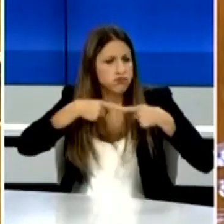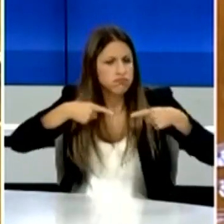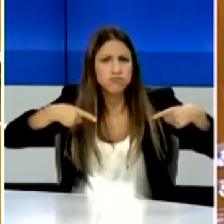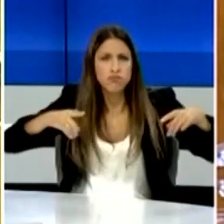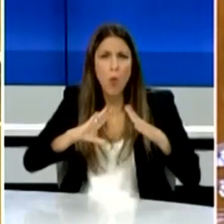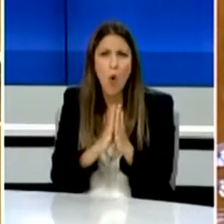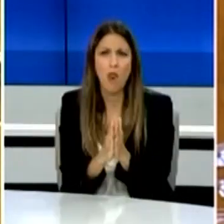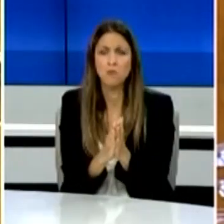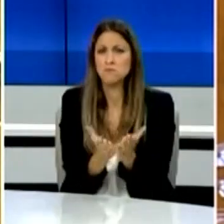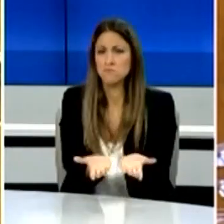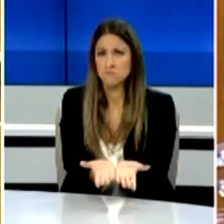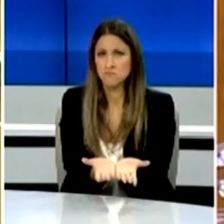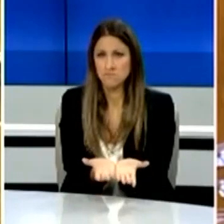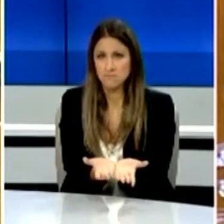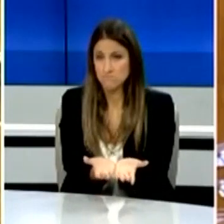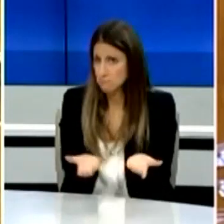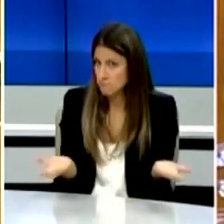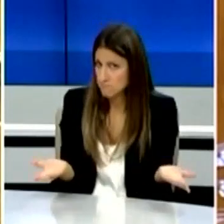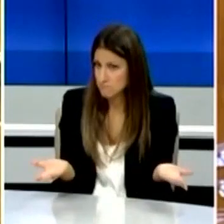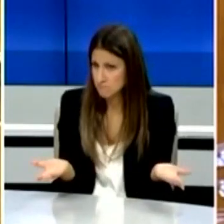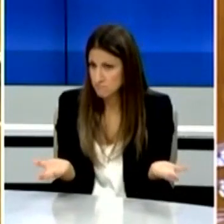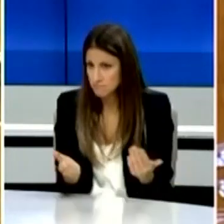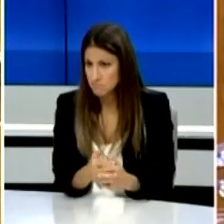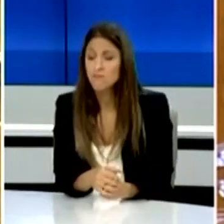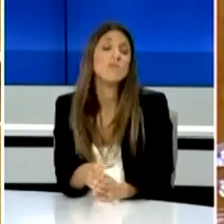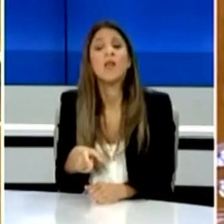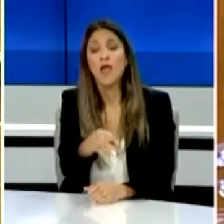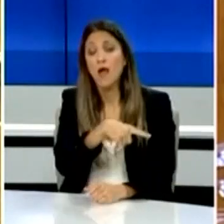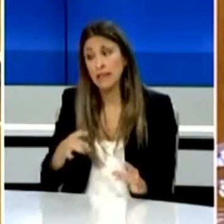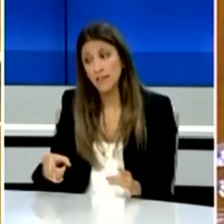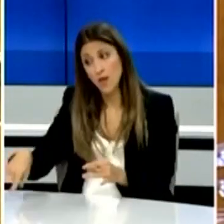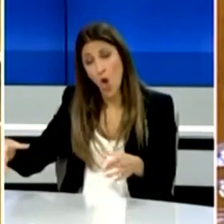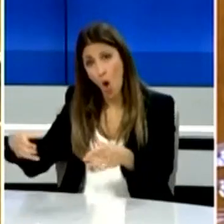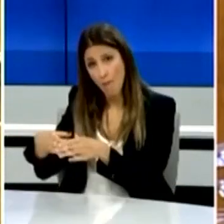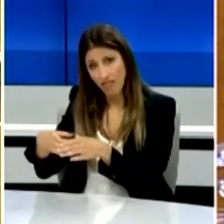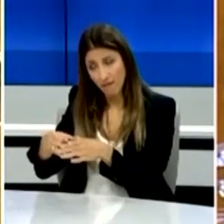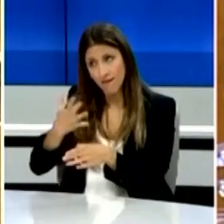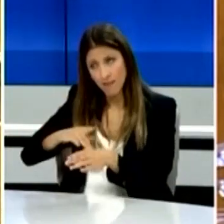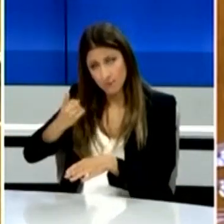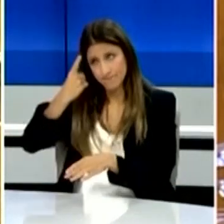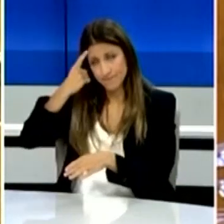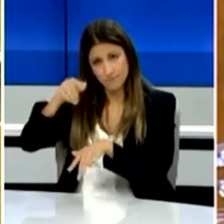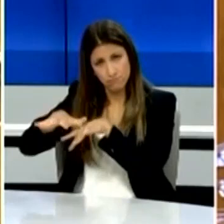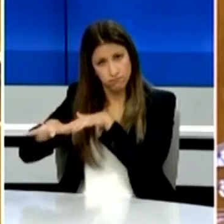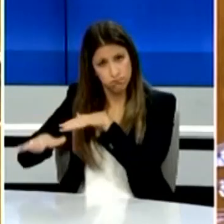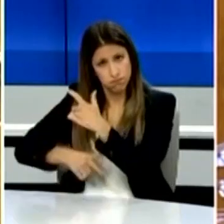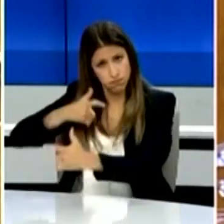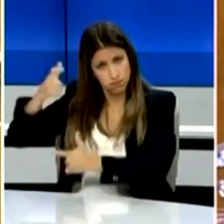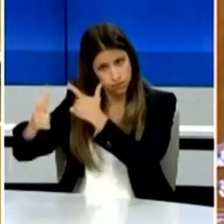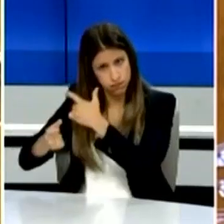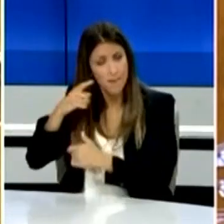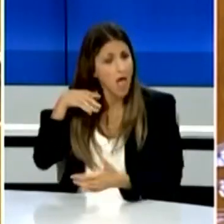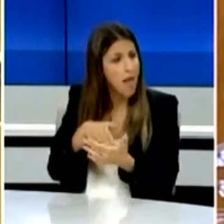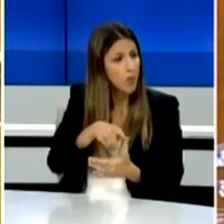επικοινωνίας, εργασίας και απασχόλησης, ελεύθερης άσκησης του επαγγέλματος. Ομότυπος